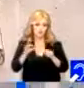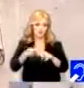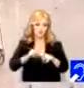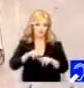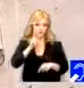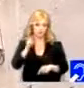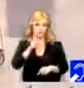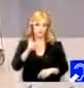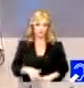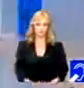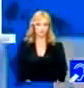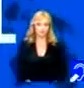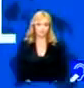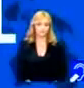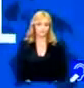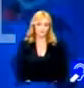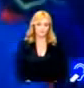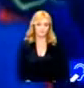Telejurnal.